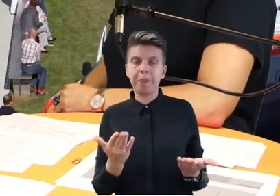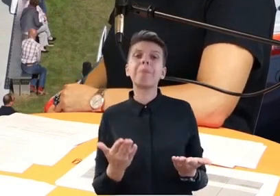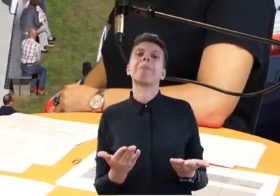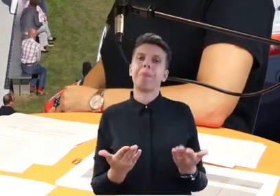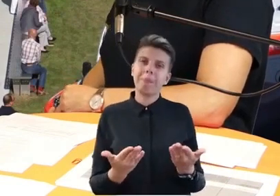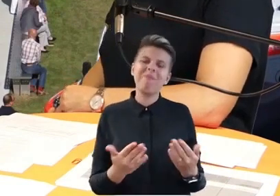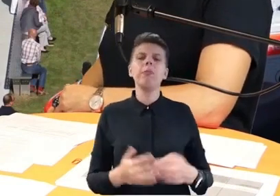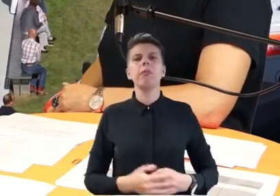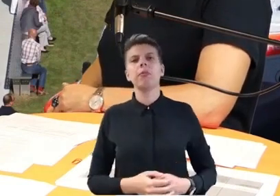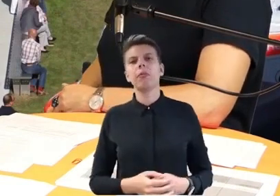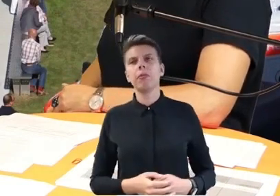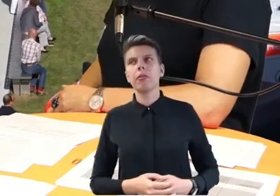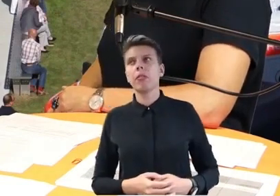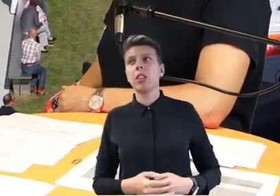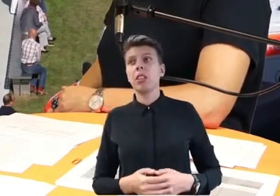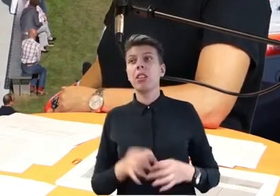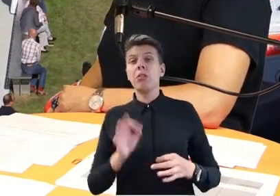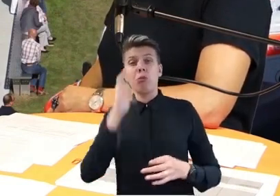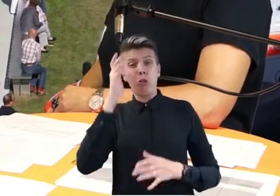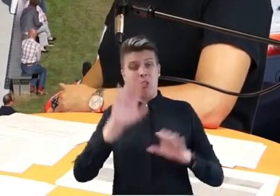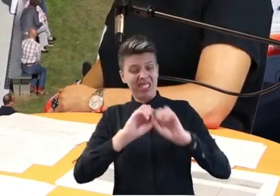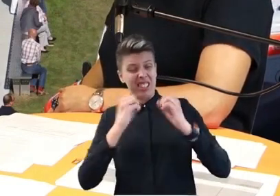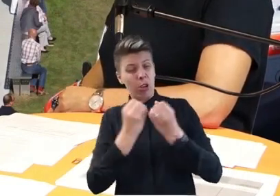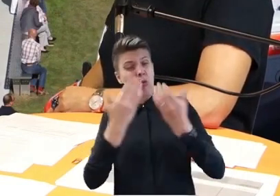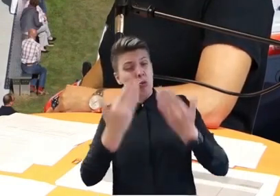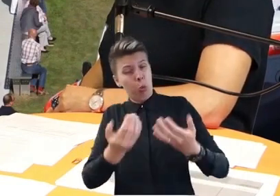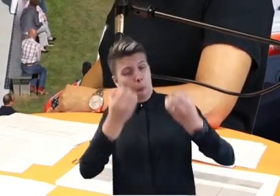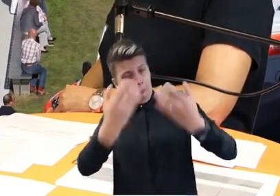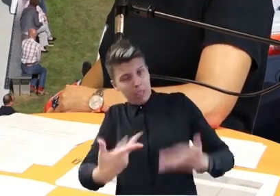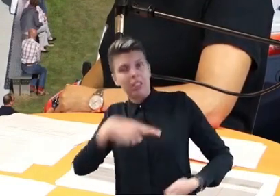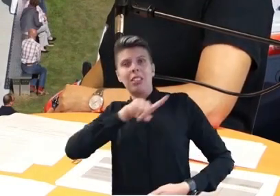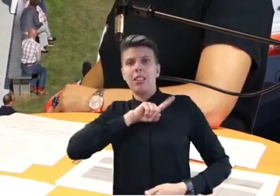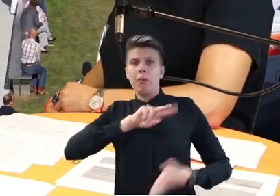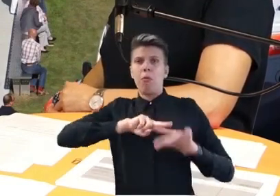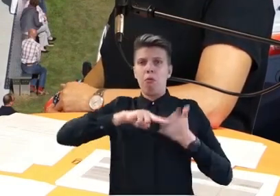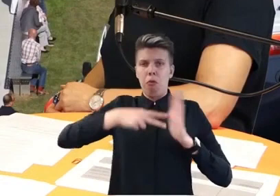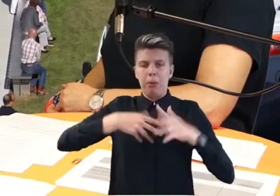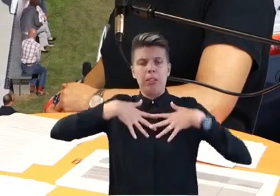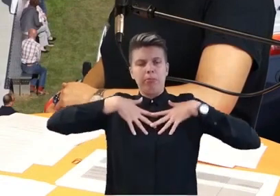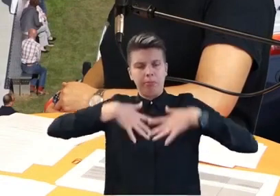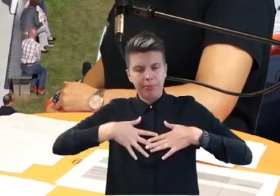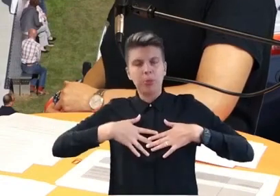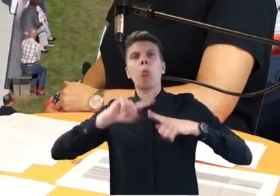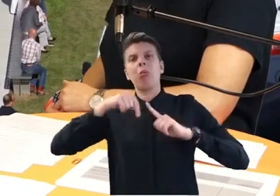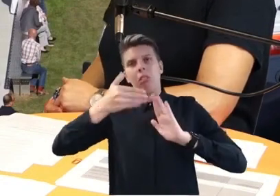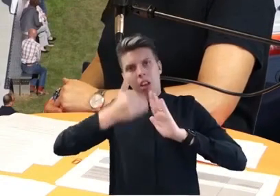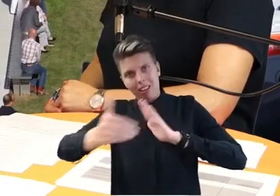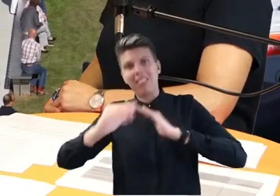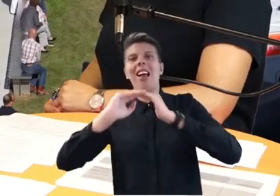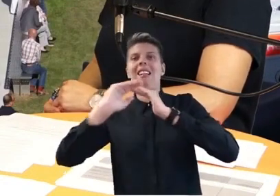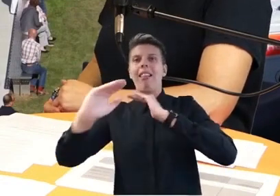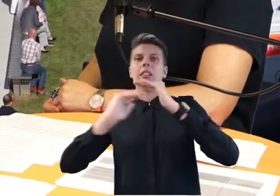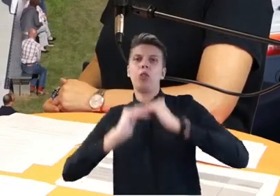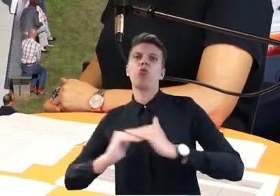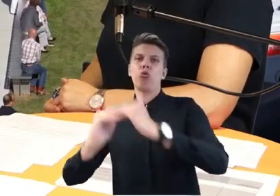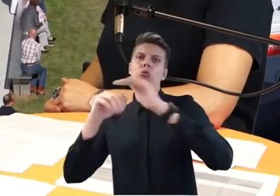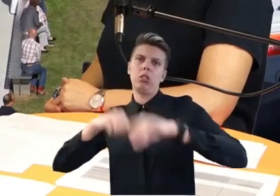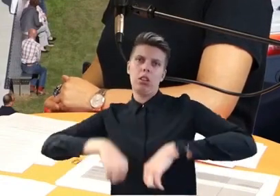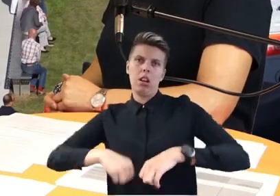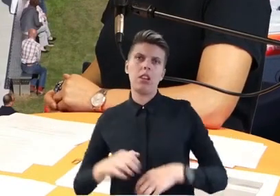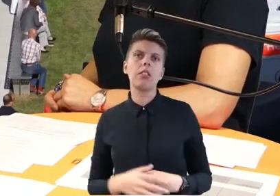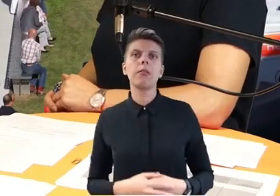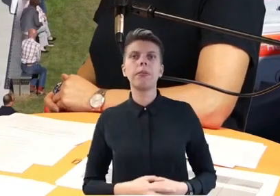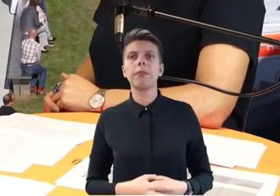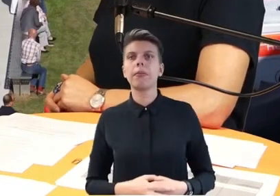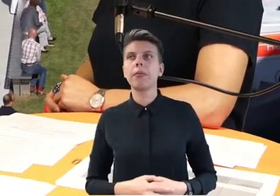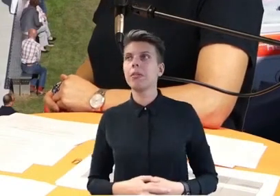dafür, ja, auf solche Szenarien bereiten wir uns dann davor, dass wir dann dort die Länder unterstützen können. Das ist im Grunde genommen auch